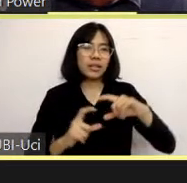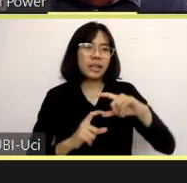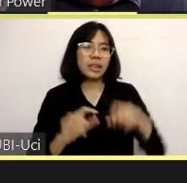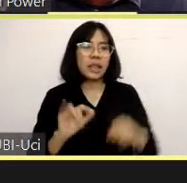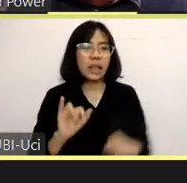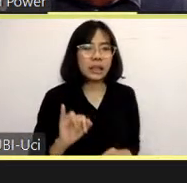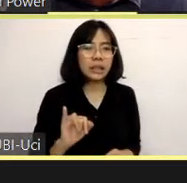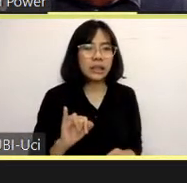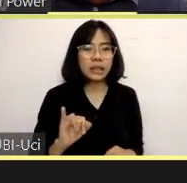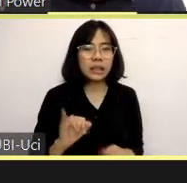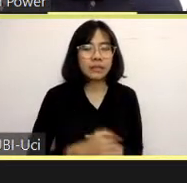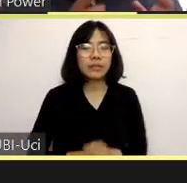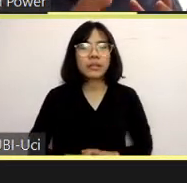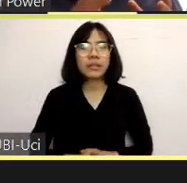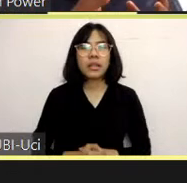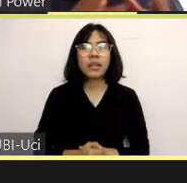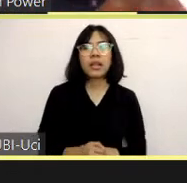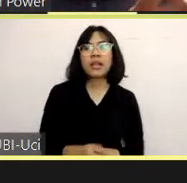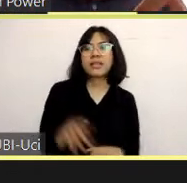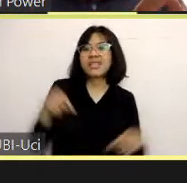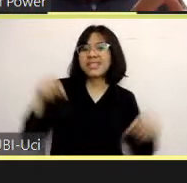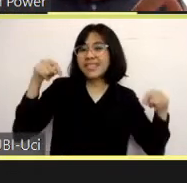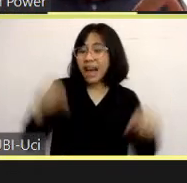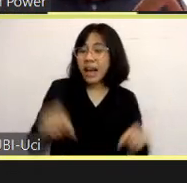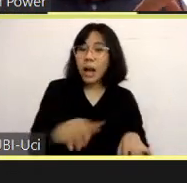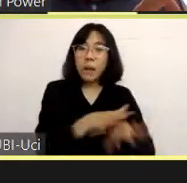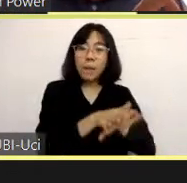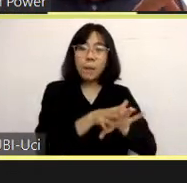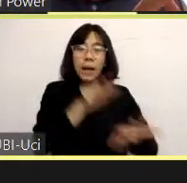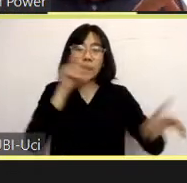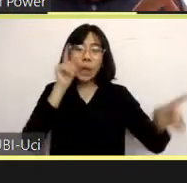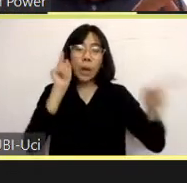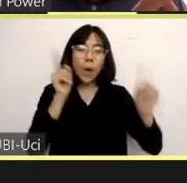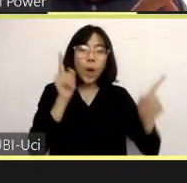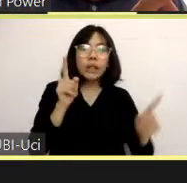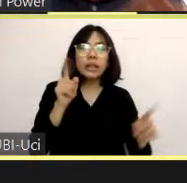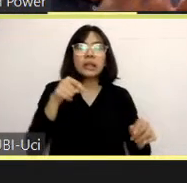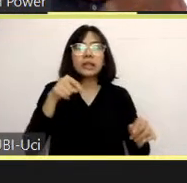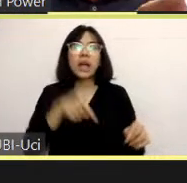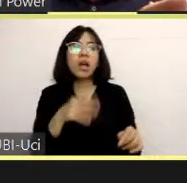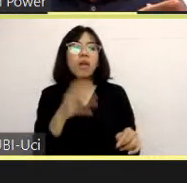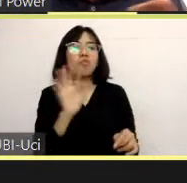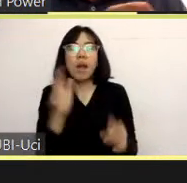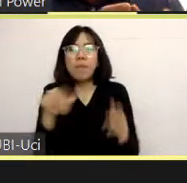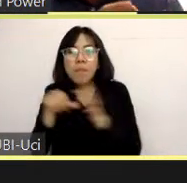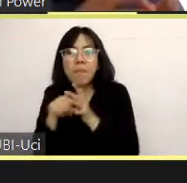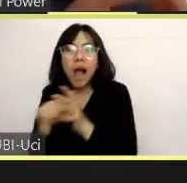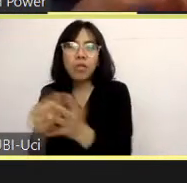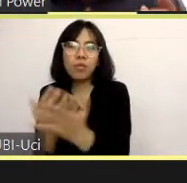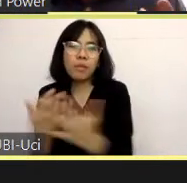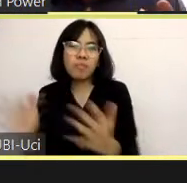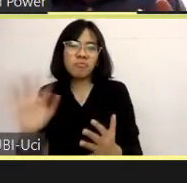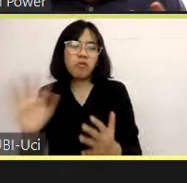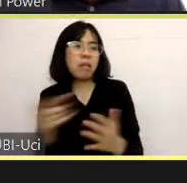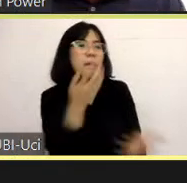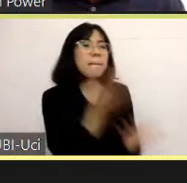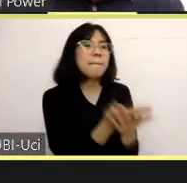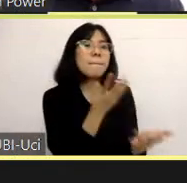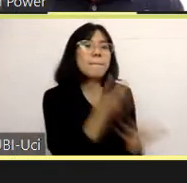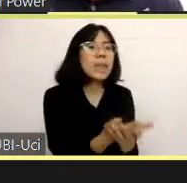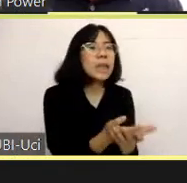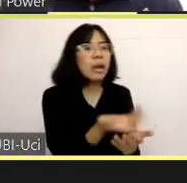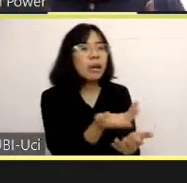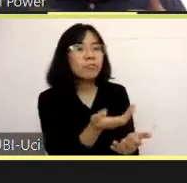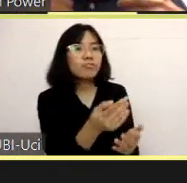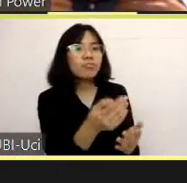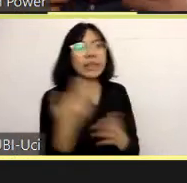parpol itu intinya lebih mengutamakan jatah yang bisa diperoleh dari kabinet, yang bisa diperoleh dari pemerintahan,